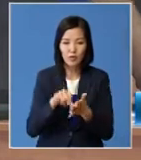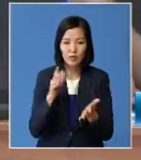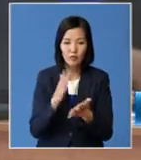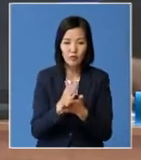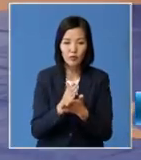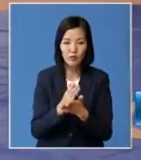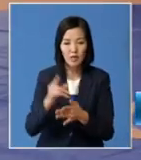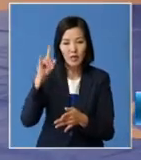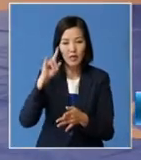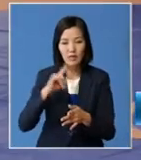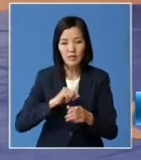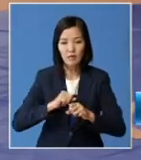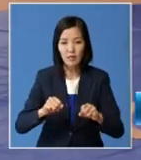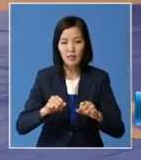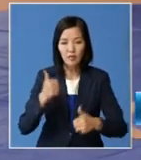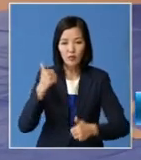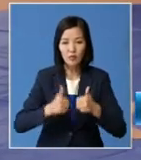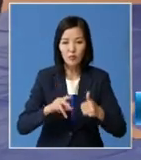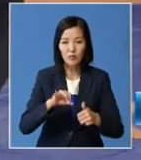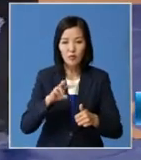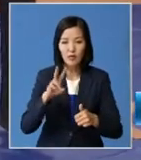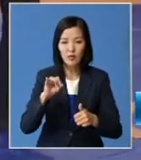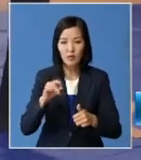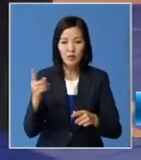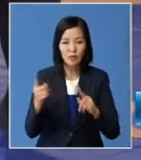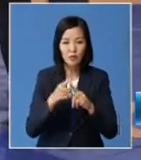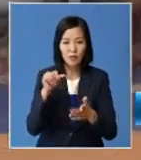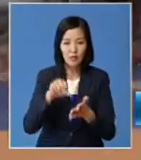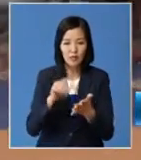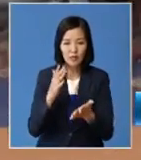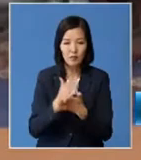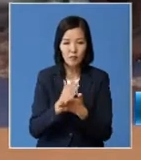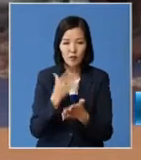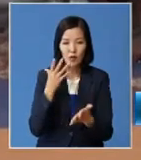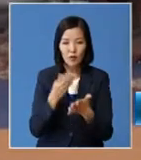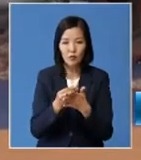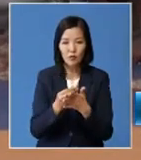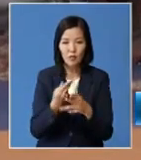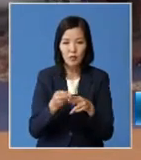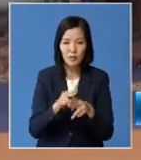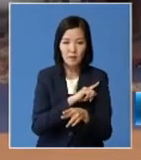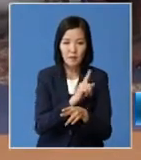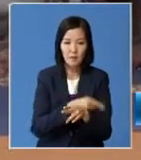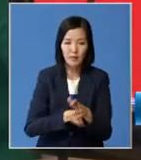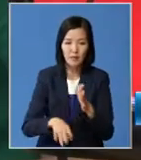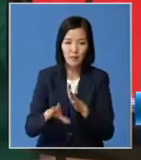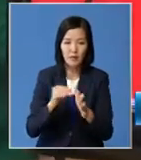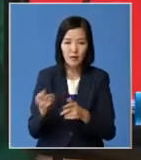кетейік, бұл қазақ батырлары турниріне маңғыстаулықтар алғашқы рет қатысып отыр. Олар өздерінің үздік деген балуандарын үкілеп